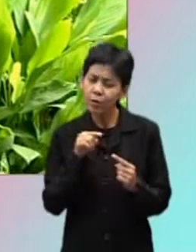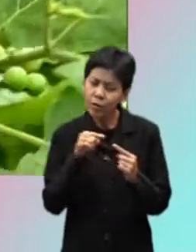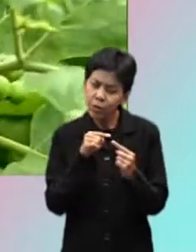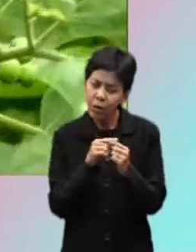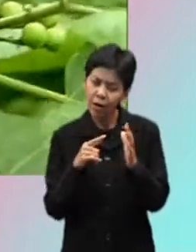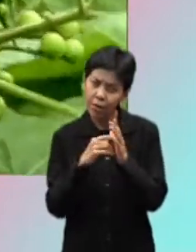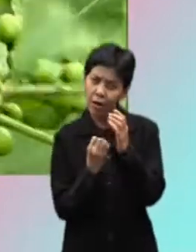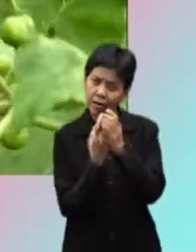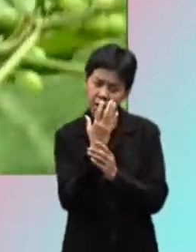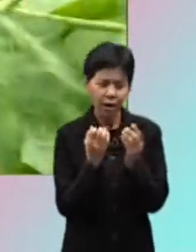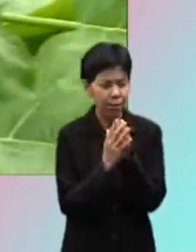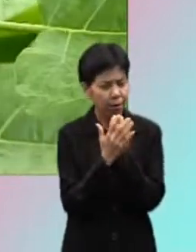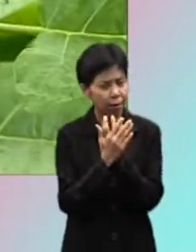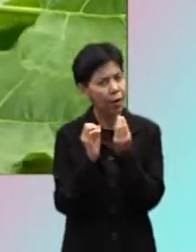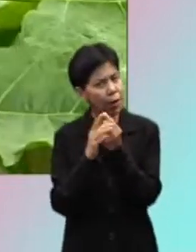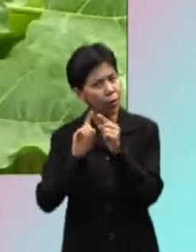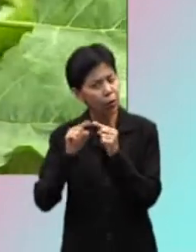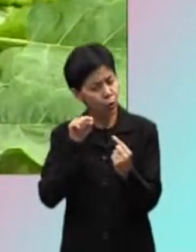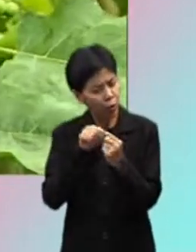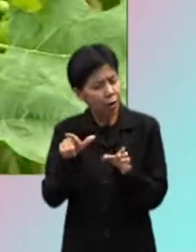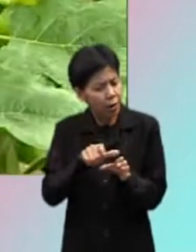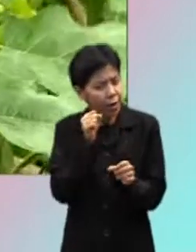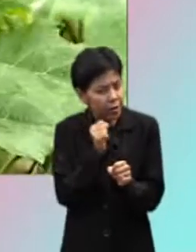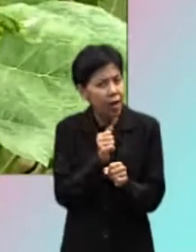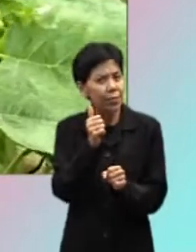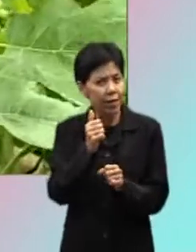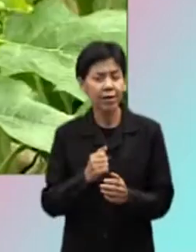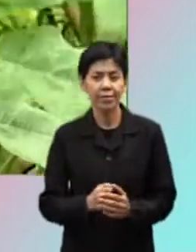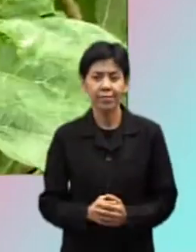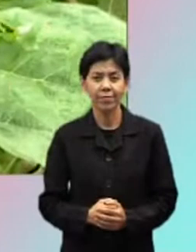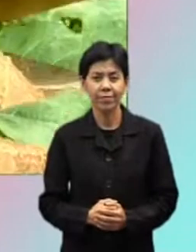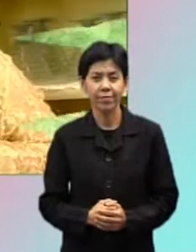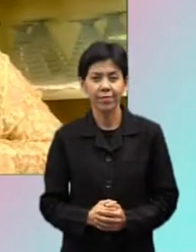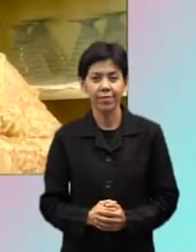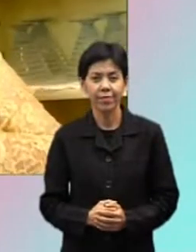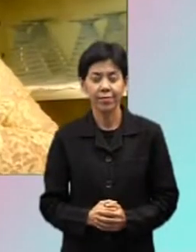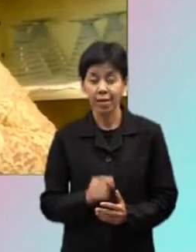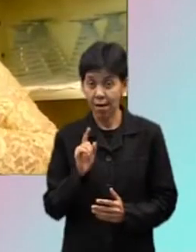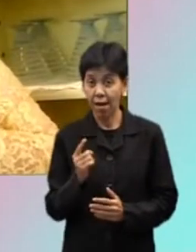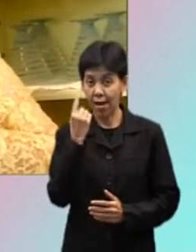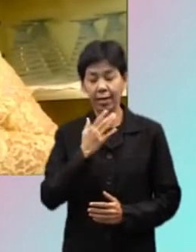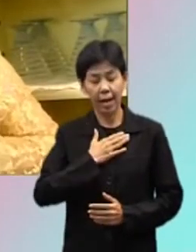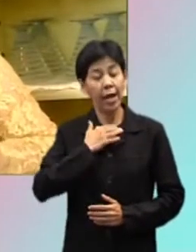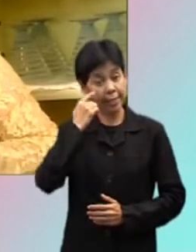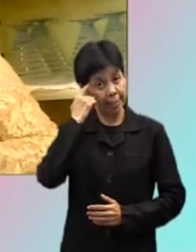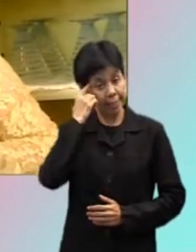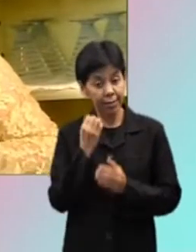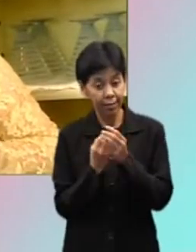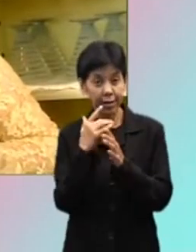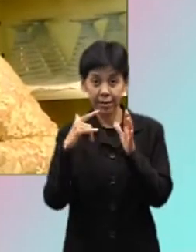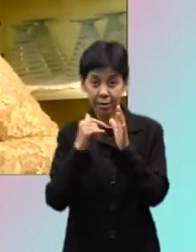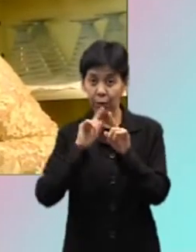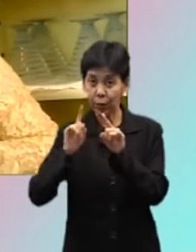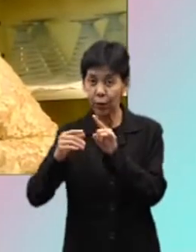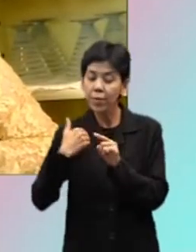ผักสมุนไพรชนิดไหนเหมาะที่จะนำมาทำไอศกรีม สิ่งแรกที่ทำให้เราคิดว่าสมุนไพรหรือผัก